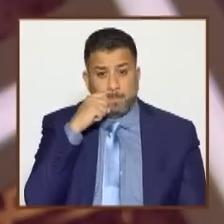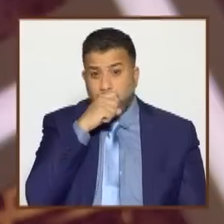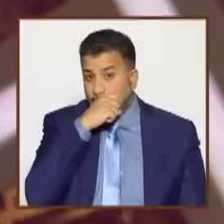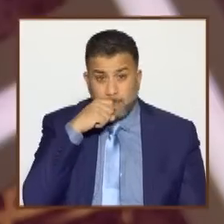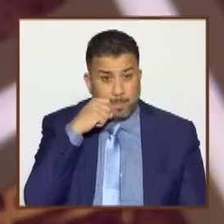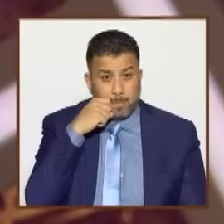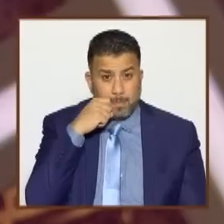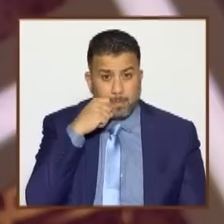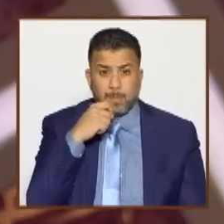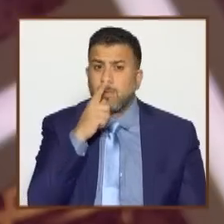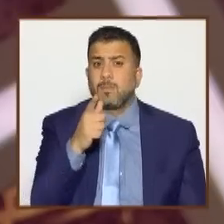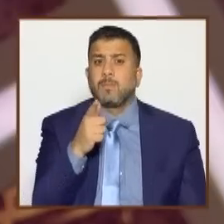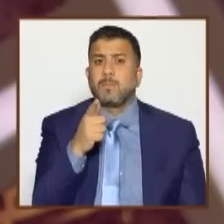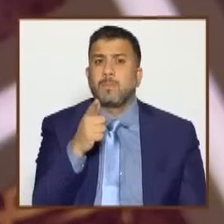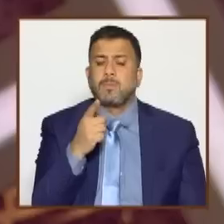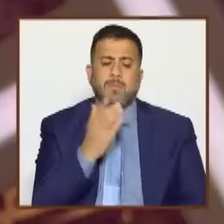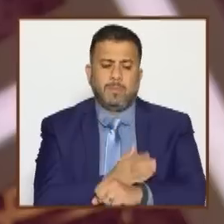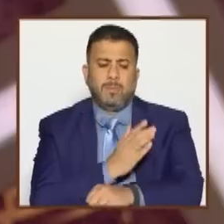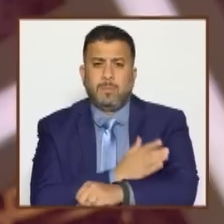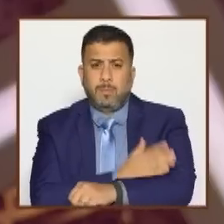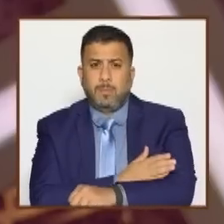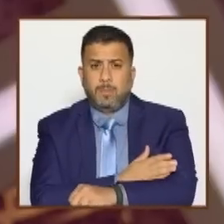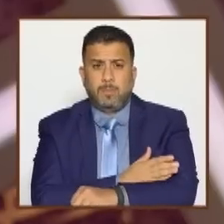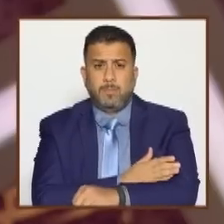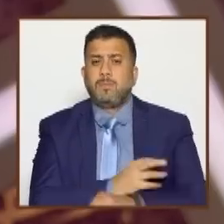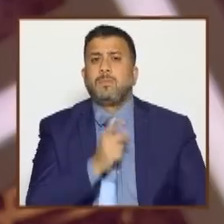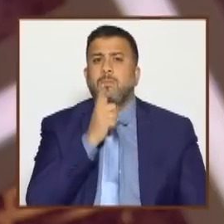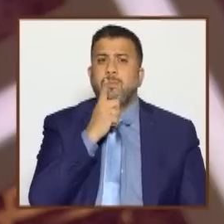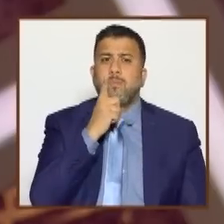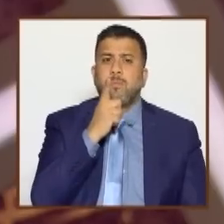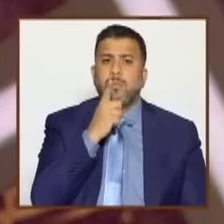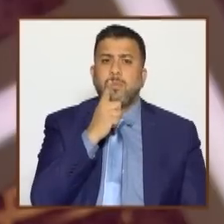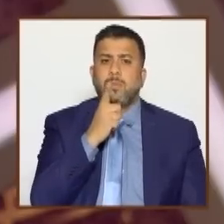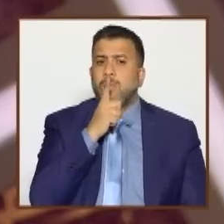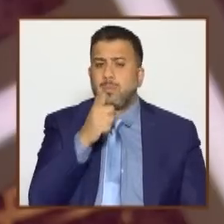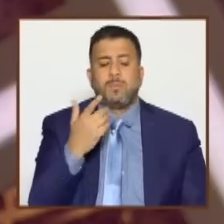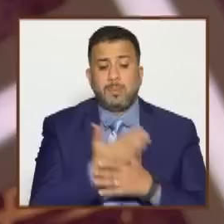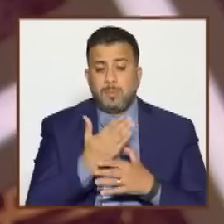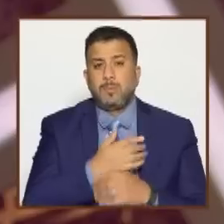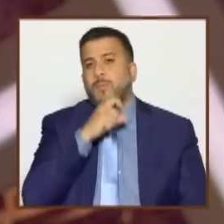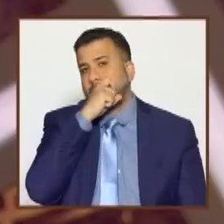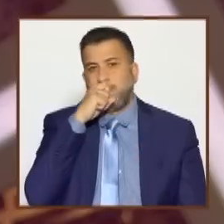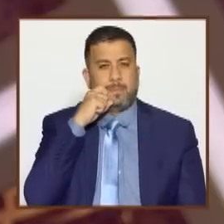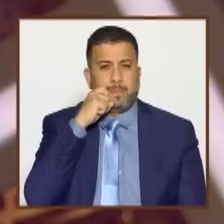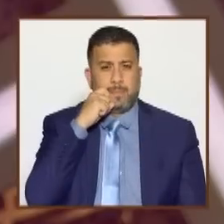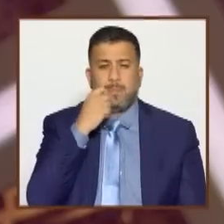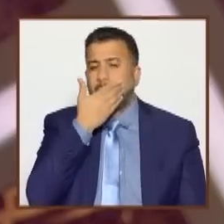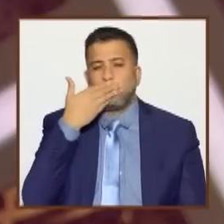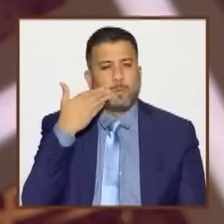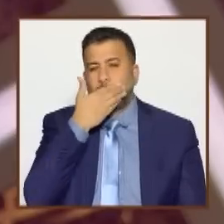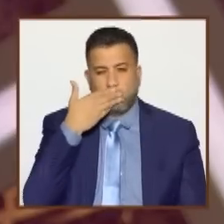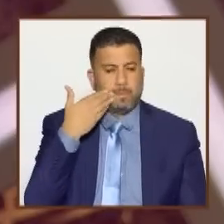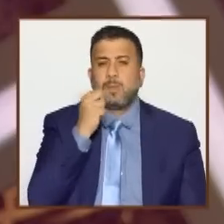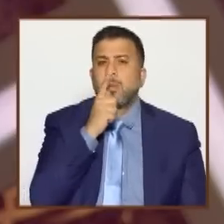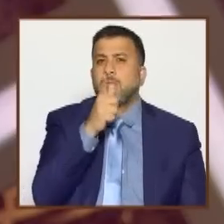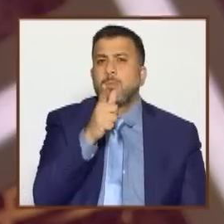الذين يعني يحصل لهم مشقة في السفر بسبب الصيام، ولذلك قال عليه الصلاة